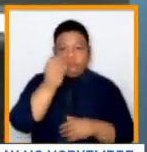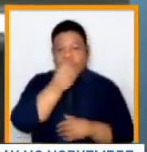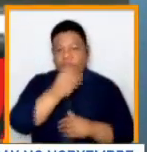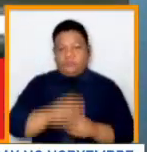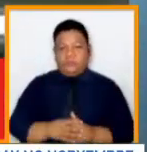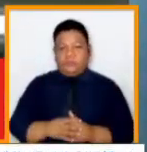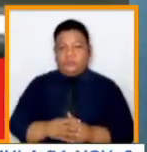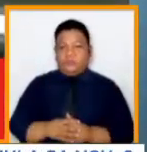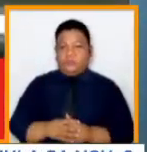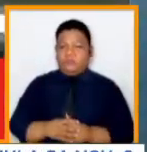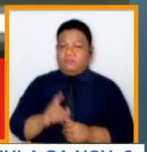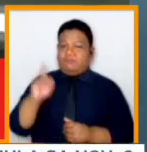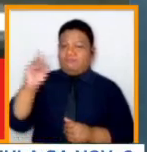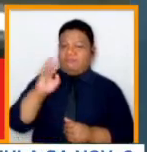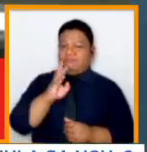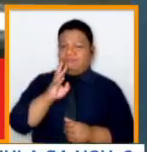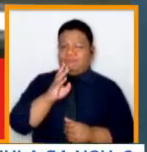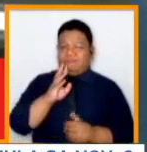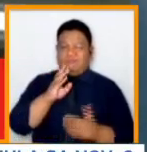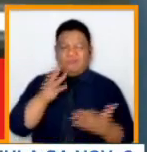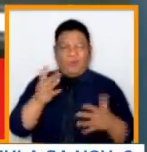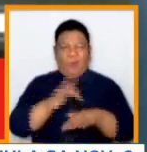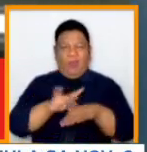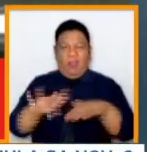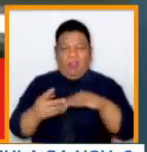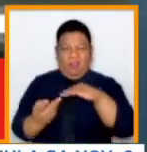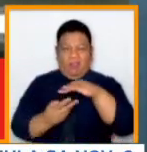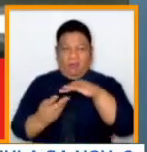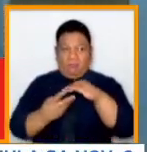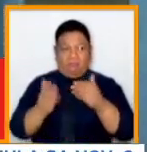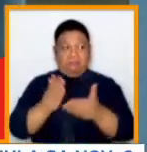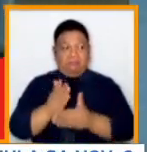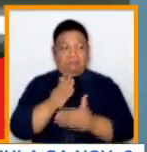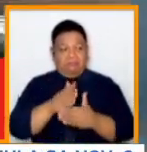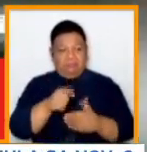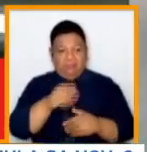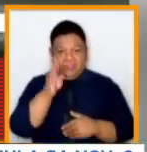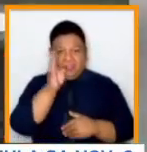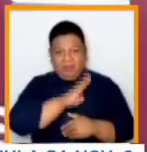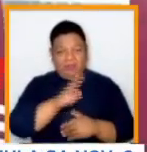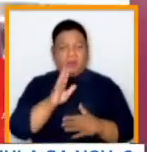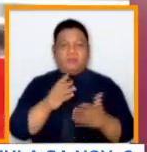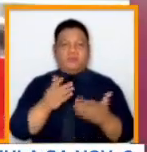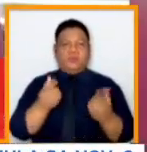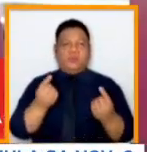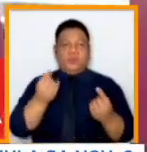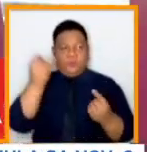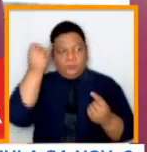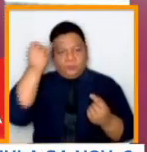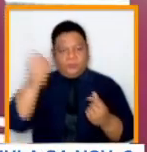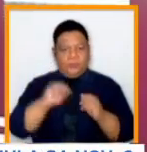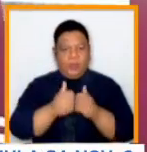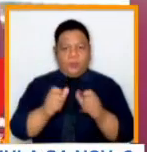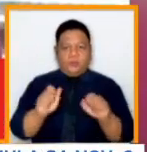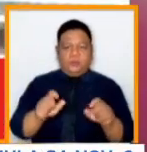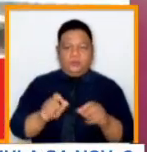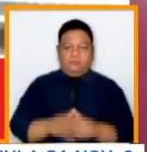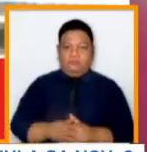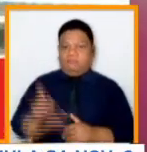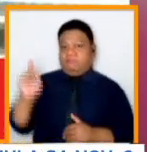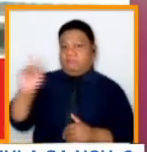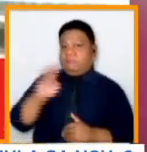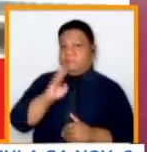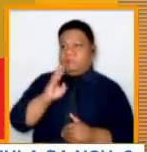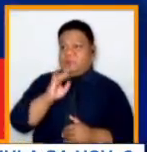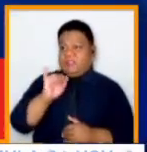Wala talaga. Hindi naman pwede na hayaan namin na malantao iuwi sa bahay kaya gumawa na lang kami ng paraan. Kapag hindi ito nabili, talagang